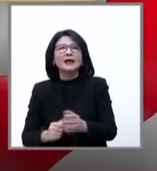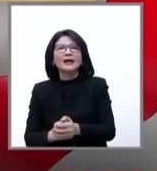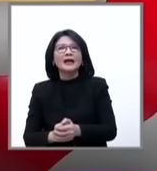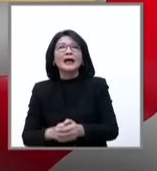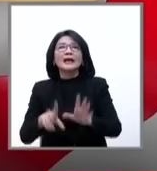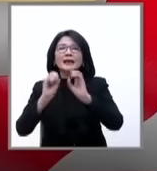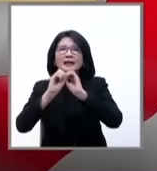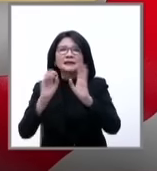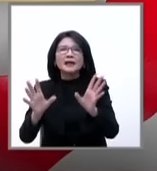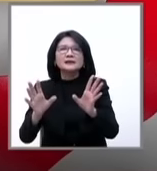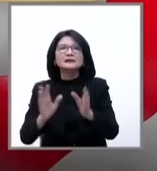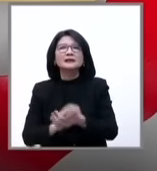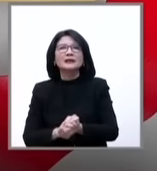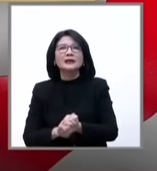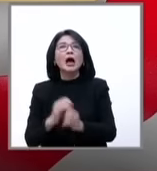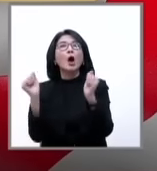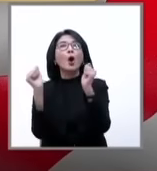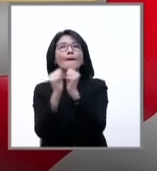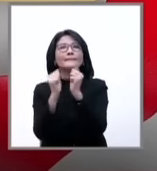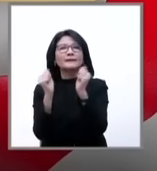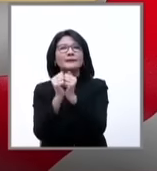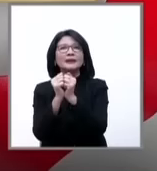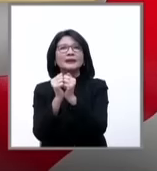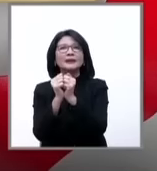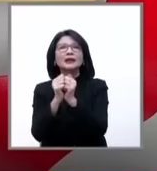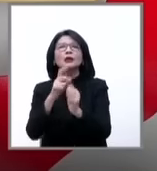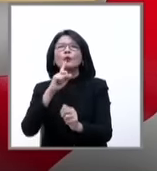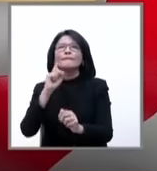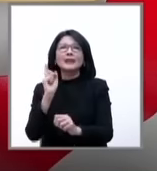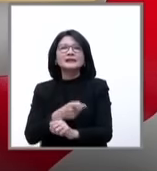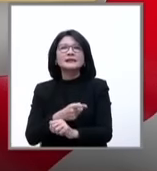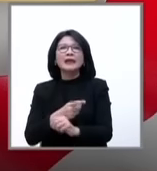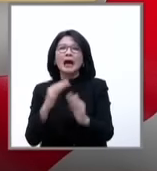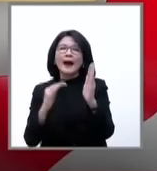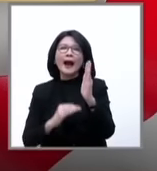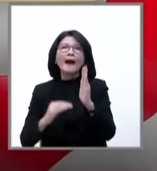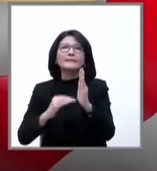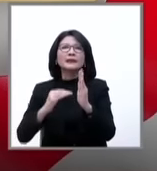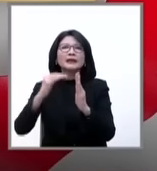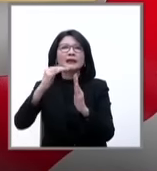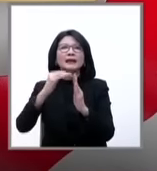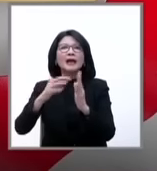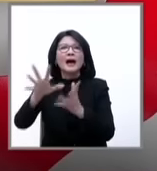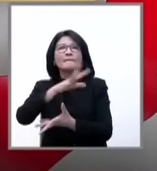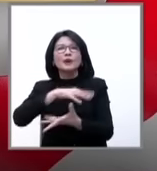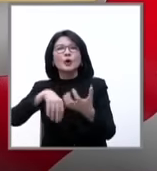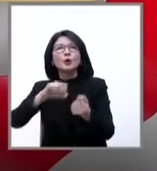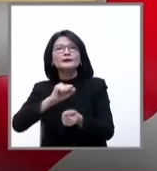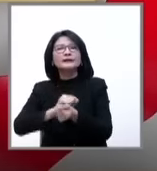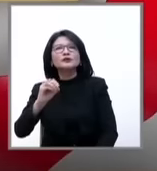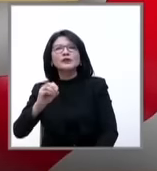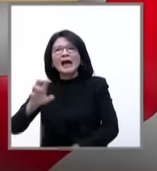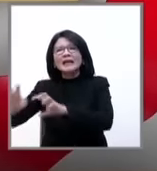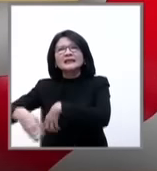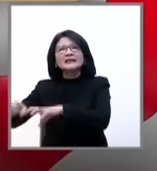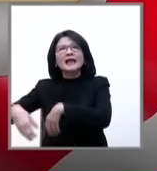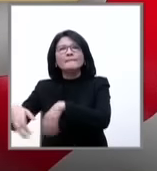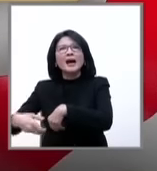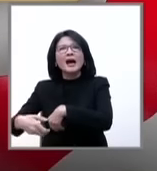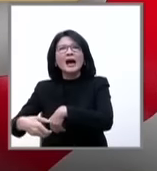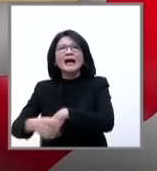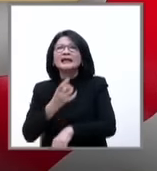pasar, ini bukan lagi kongko-kongko, ini dalam debat resmi wakil presiden. Sehingga pernyataan yang